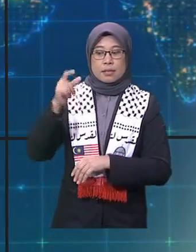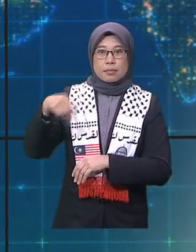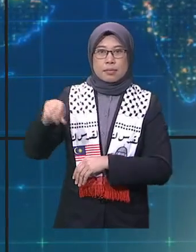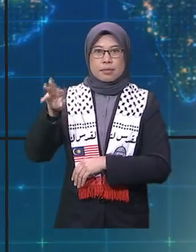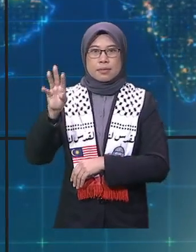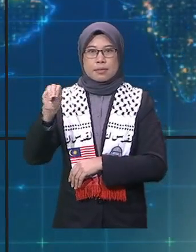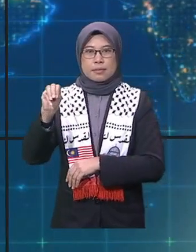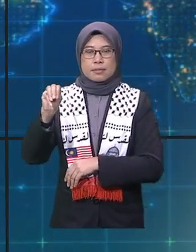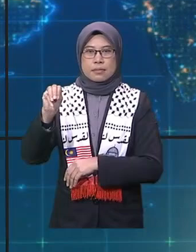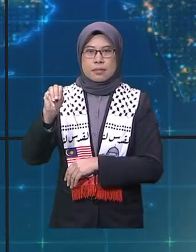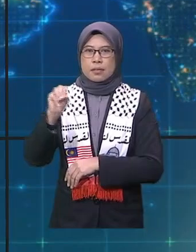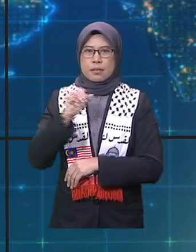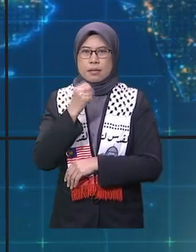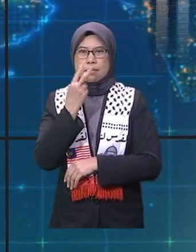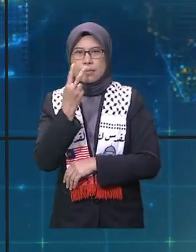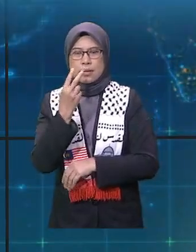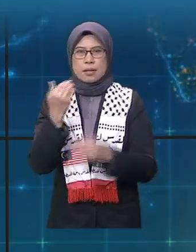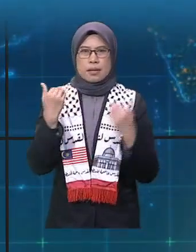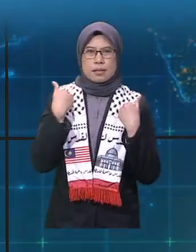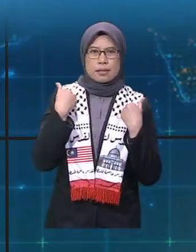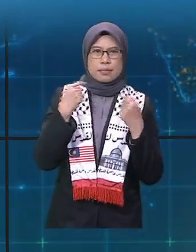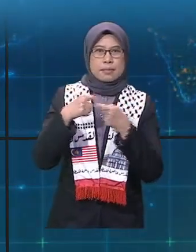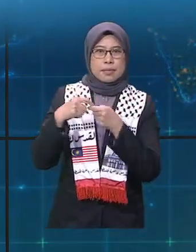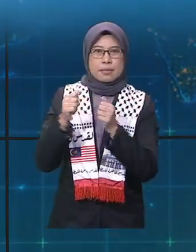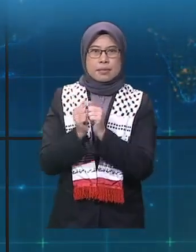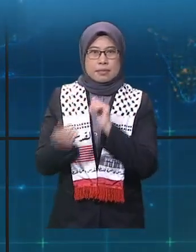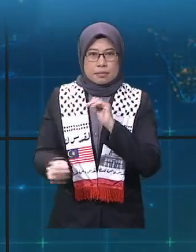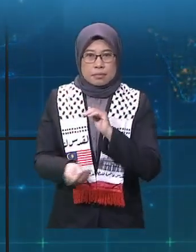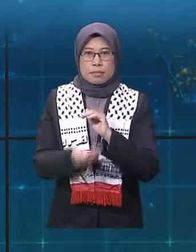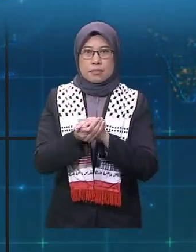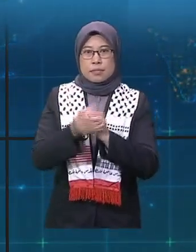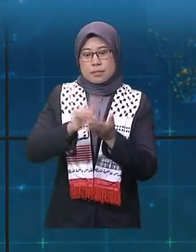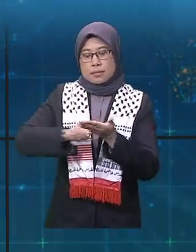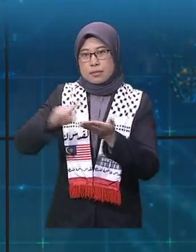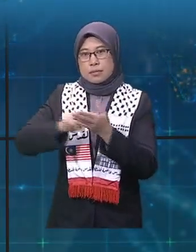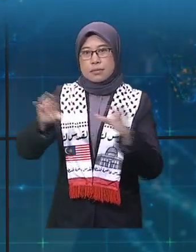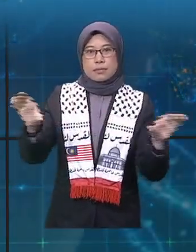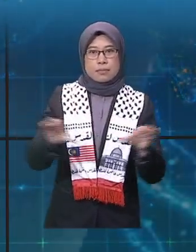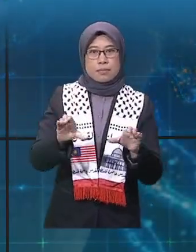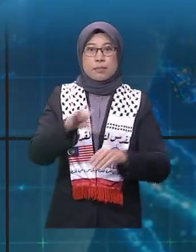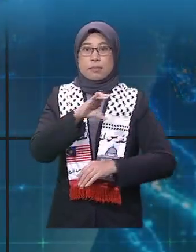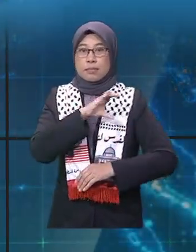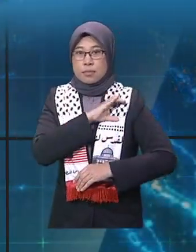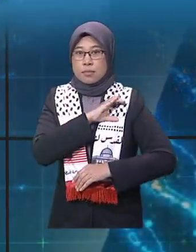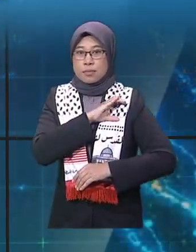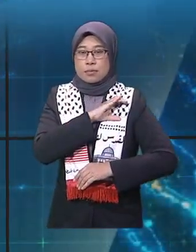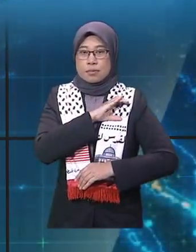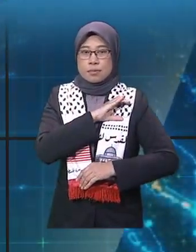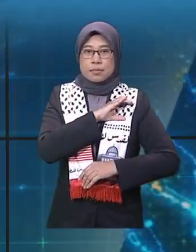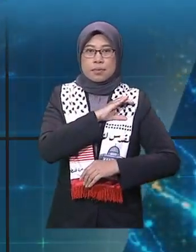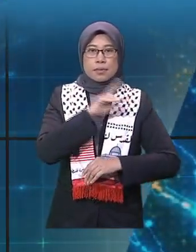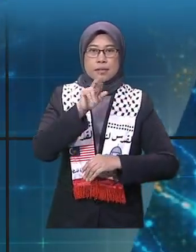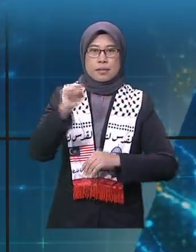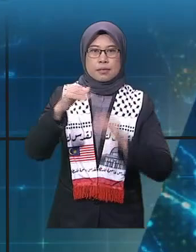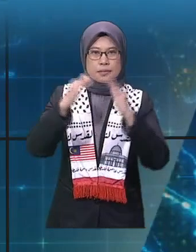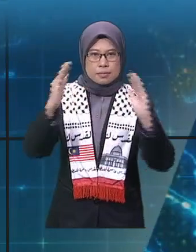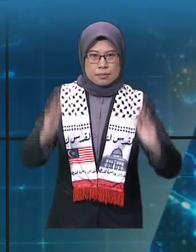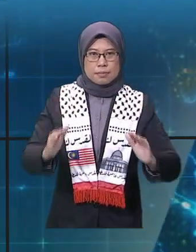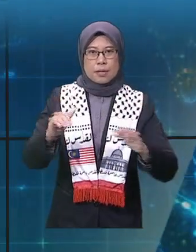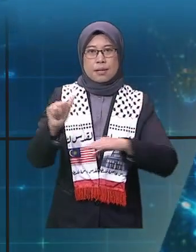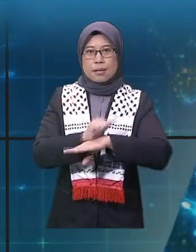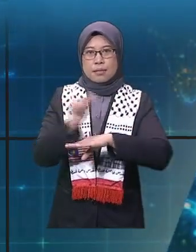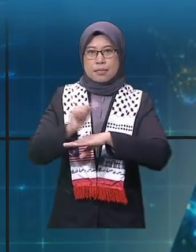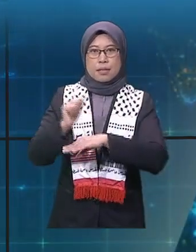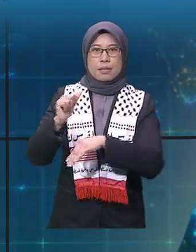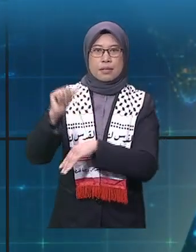Sementara itu, SPRM tidak melihat sebarang unsur berkaitan membabitkan rasuah menerusi siasatan dijalankan pihak polis berhubung kes Rumah